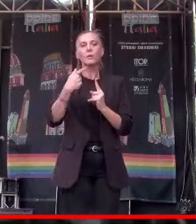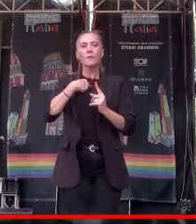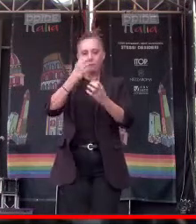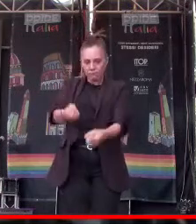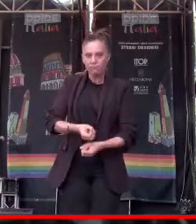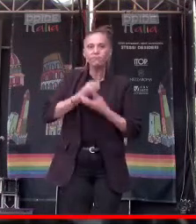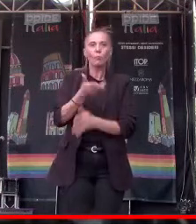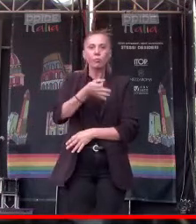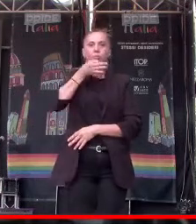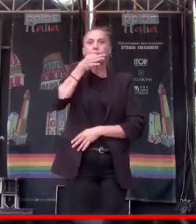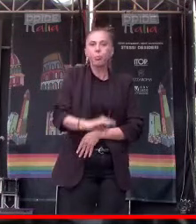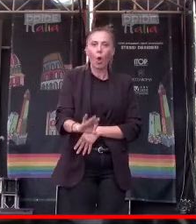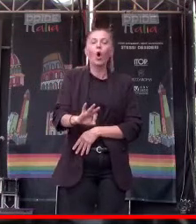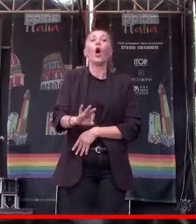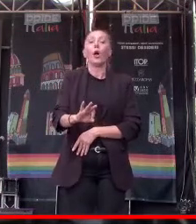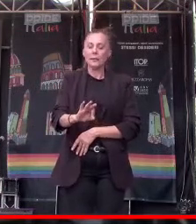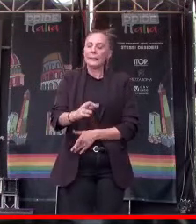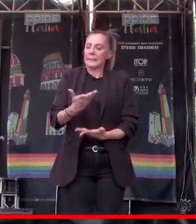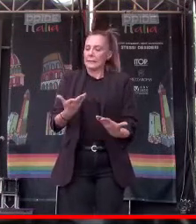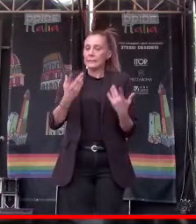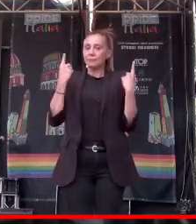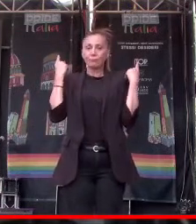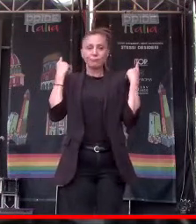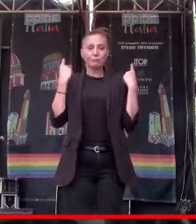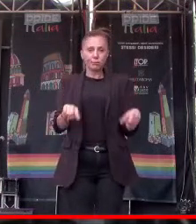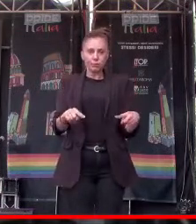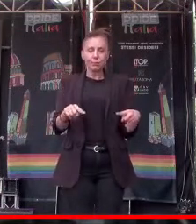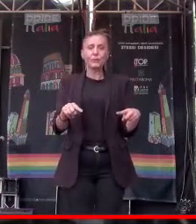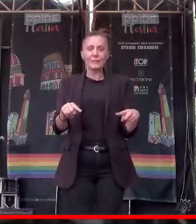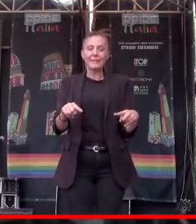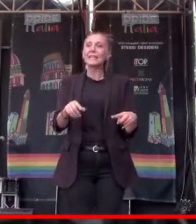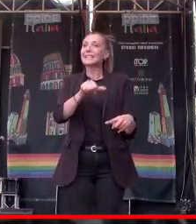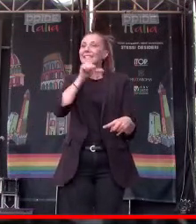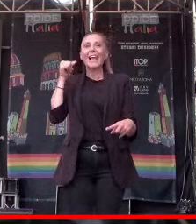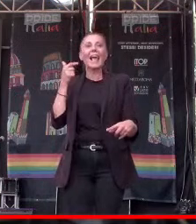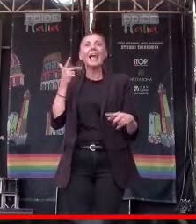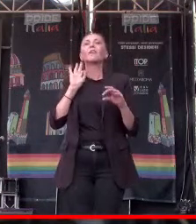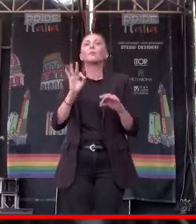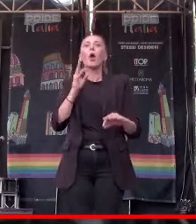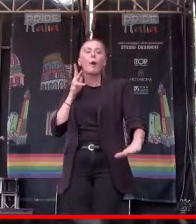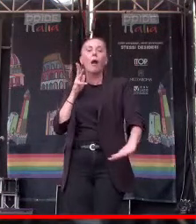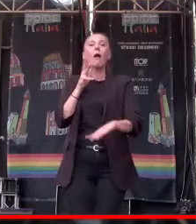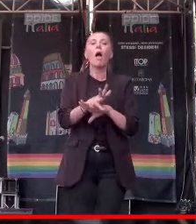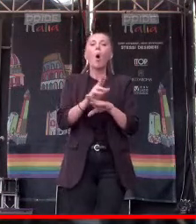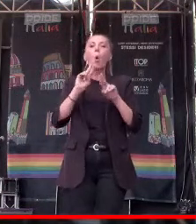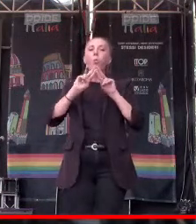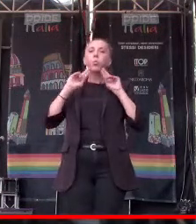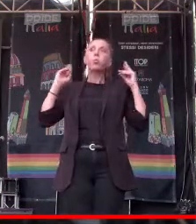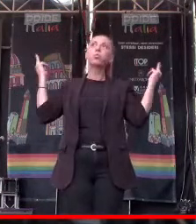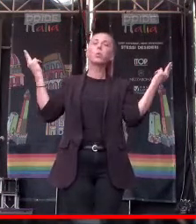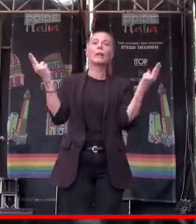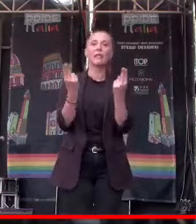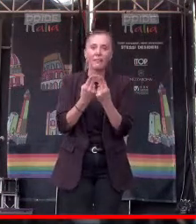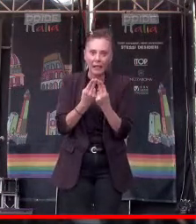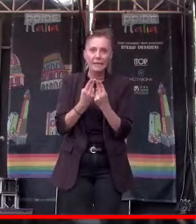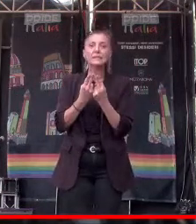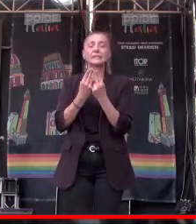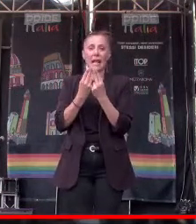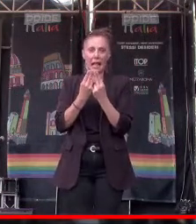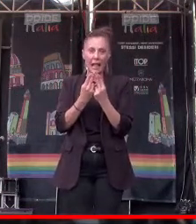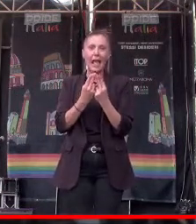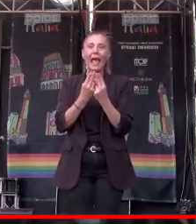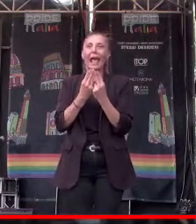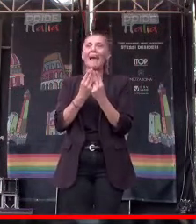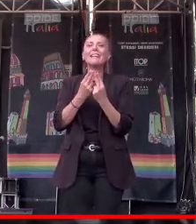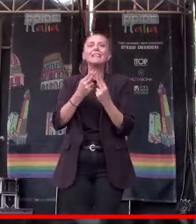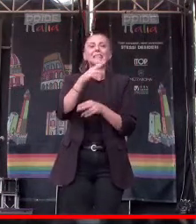però, e per fare questo abbiamo bisogno che ci sia una agibilità universale che ci permetta di frequentare gli stessi spazi